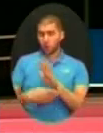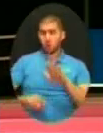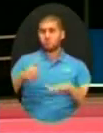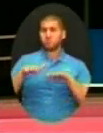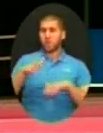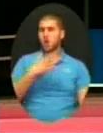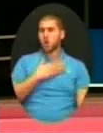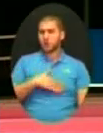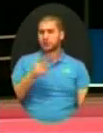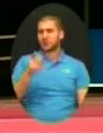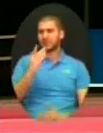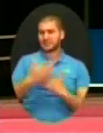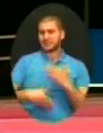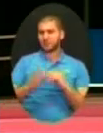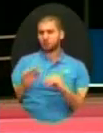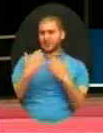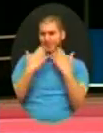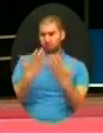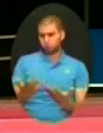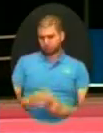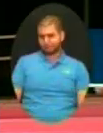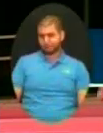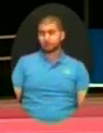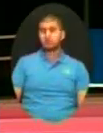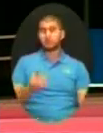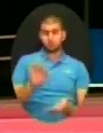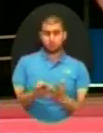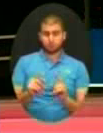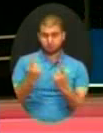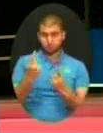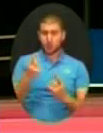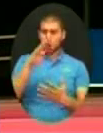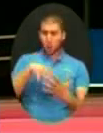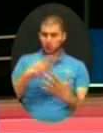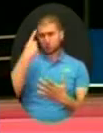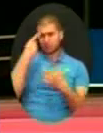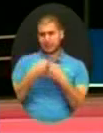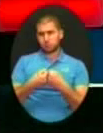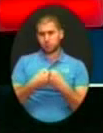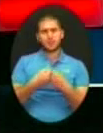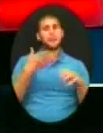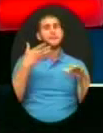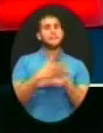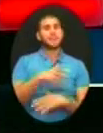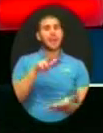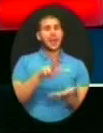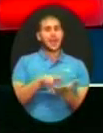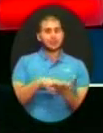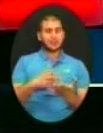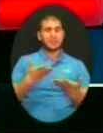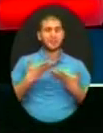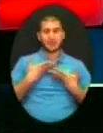הממשלה שרוצה להביא לסיום של הסאגה הזאת, וכשזה יהיה, מבחינת לוחות זמנים ידעו להתמודד. פנייה לבגץ מתקבלת על הדעת,